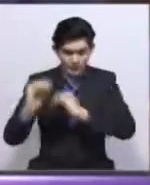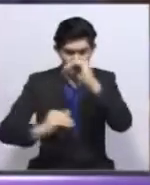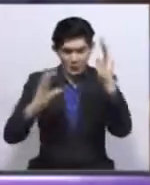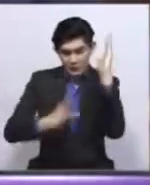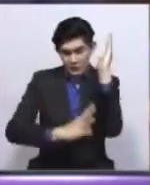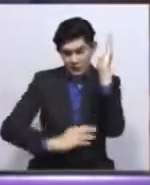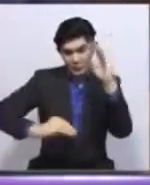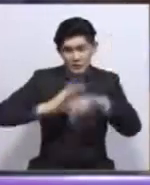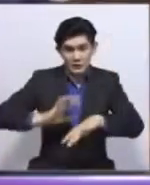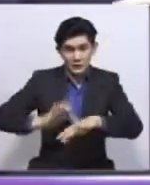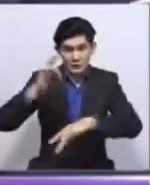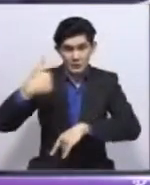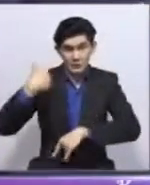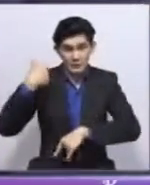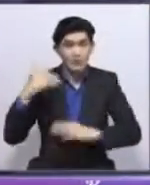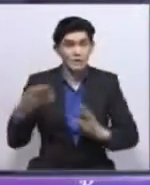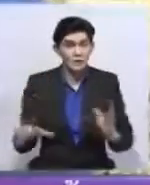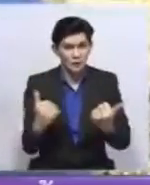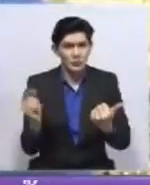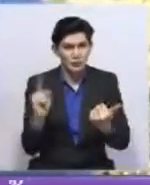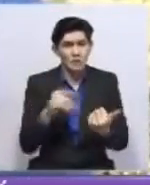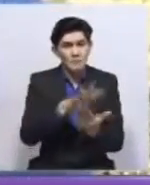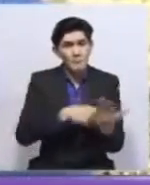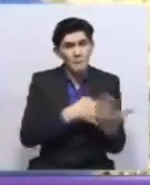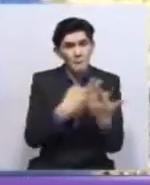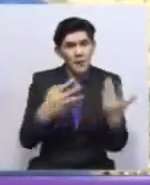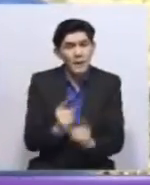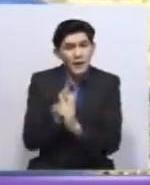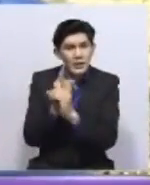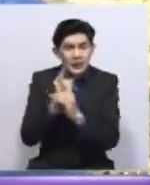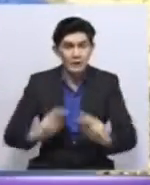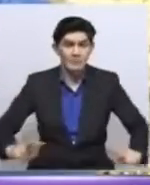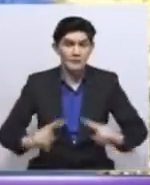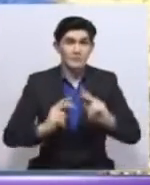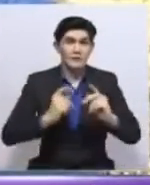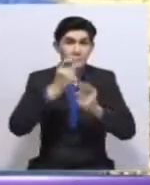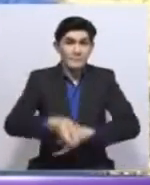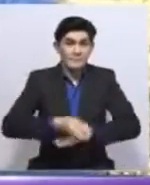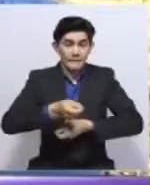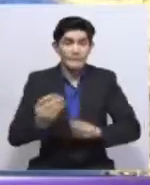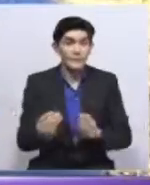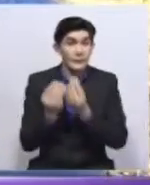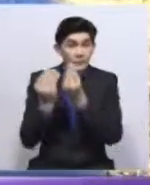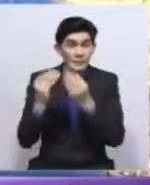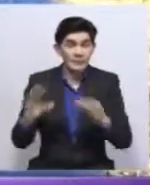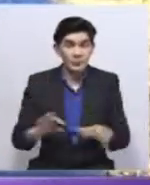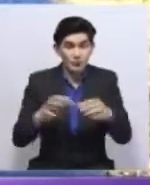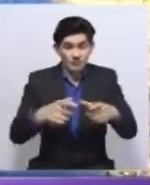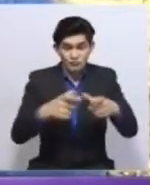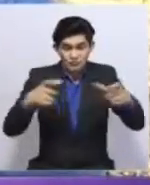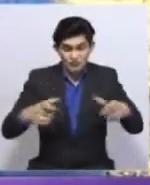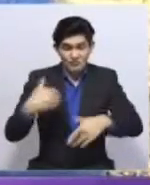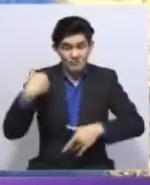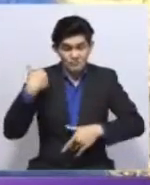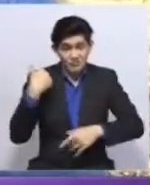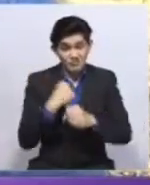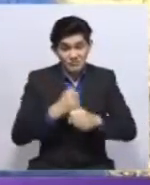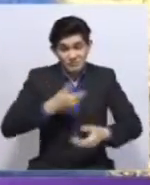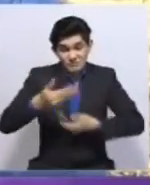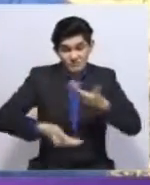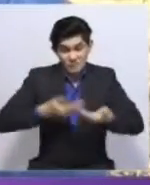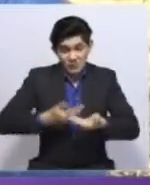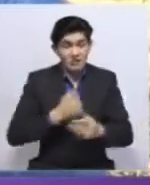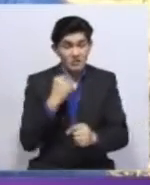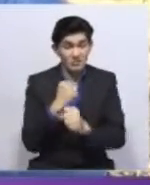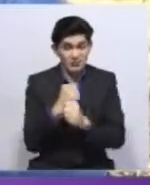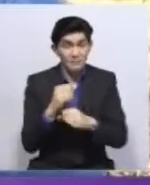รีย์แปลงใหญ ่1เป็นการสนองนโยบายของกระทรวงเกษตรและสหกรณ์ทั้งเรื่องแปลงใหญ่แล้วก็ทั้งเรื่องตลาดนำการ